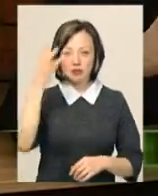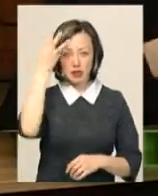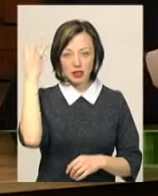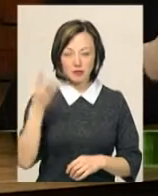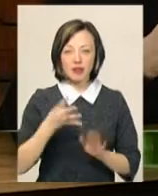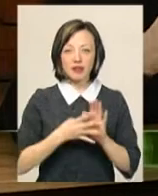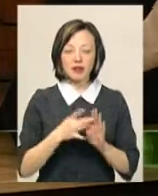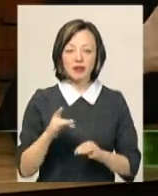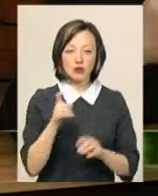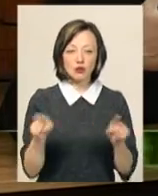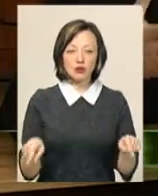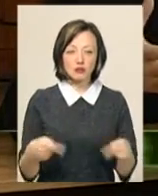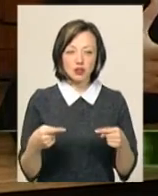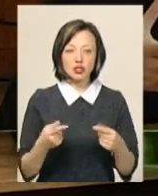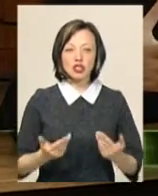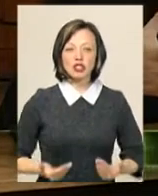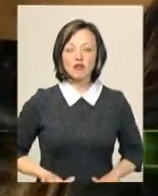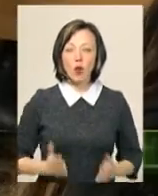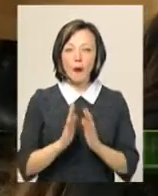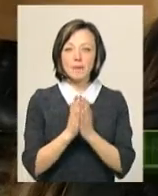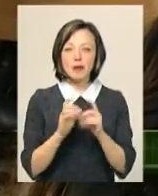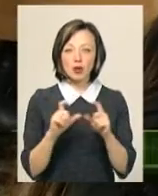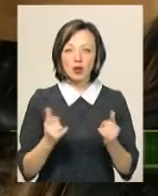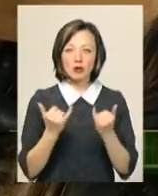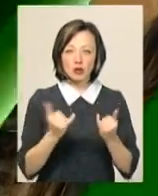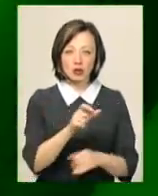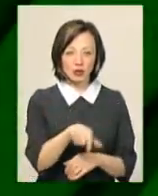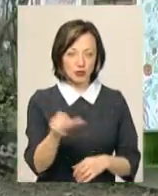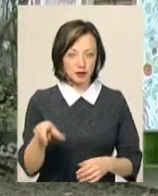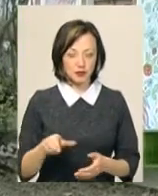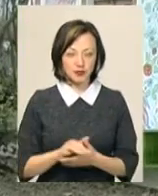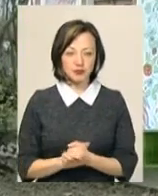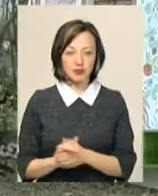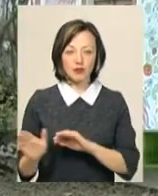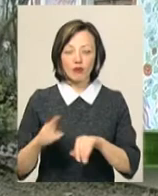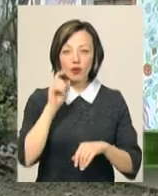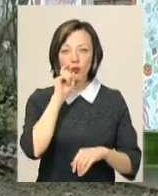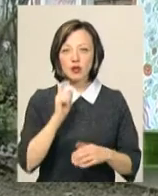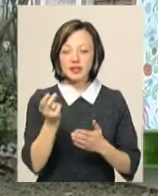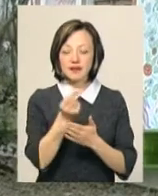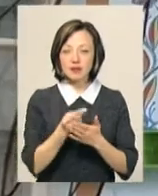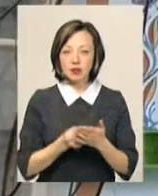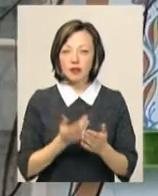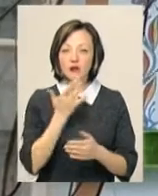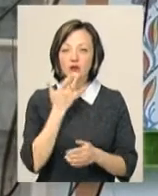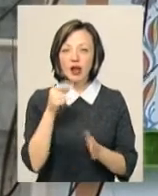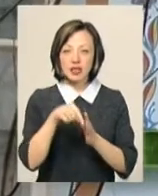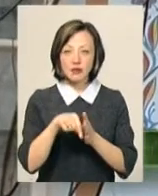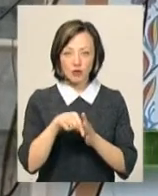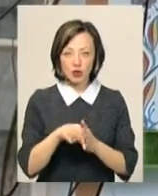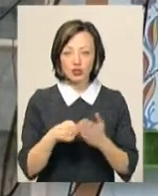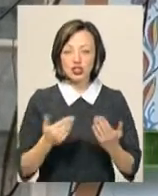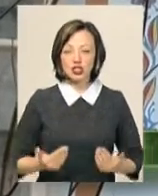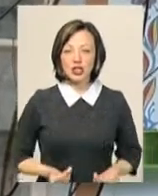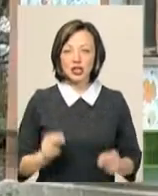центрі вдев'яте організували живу бібліотеку для містян. Українські візерунки та національна символіка.